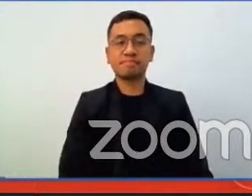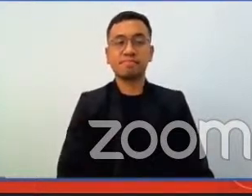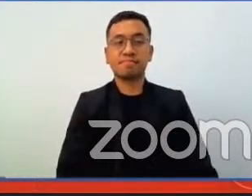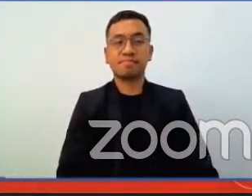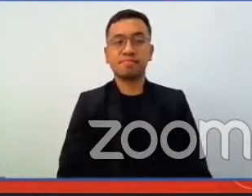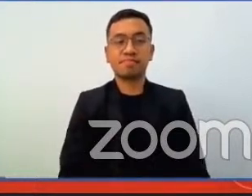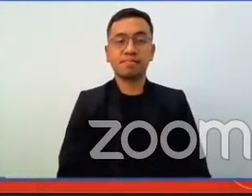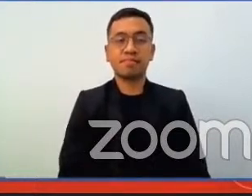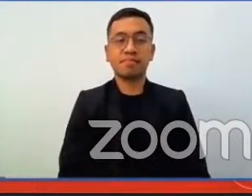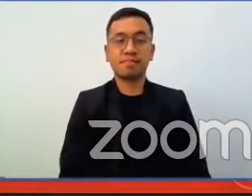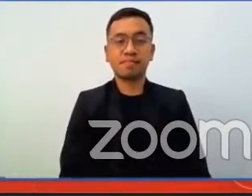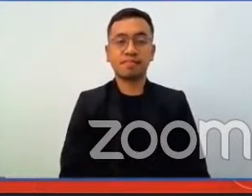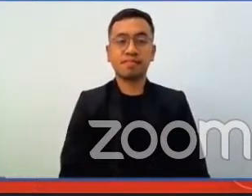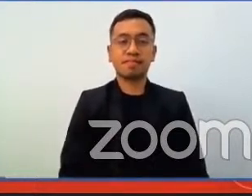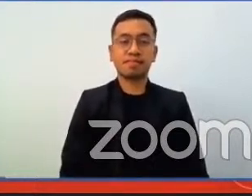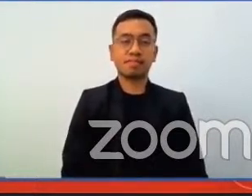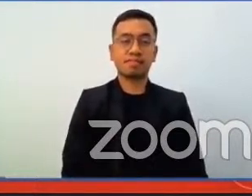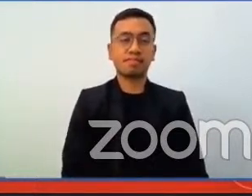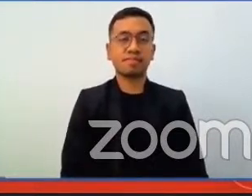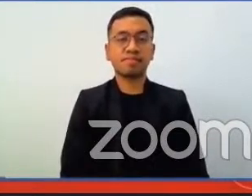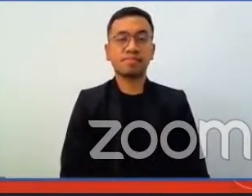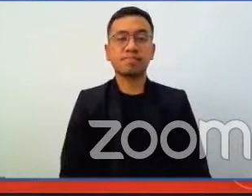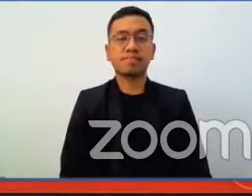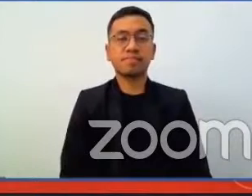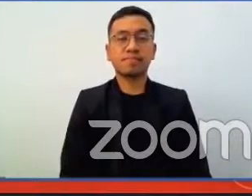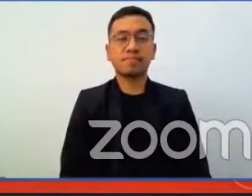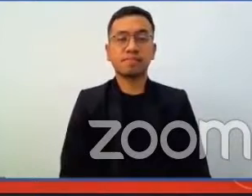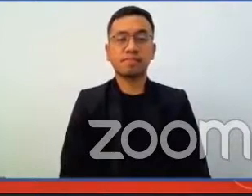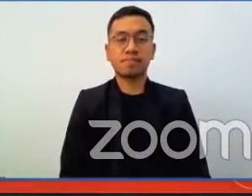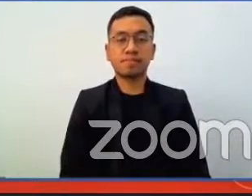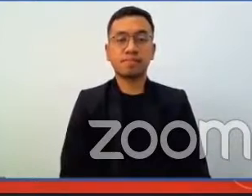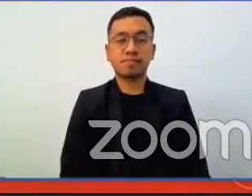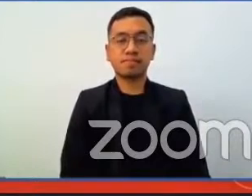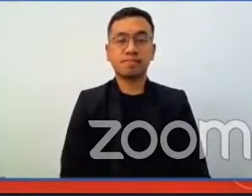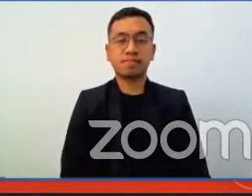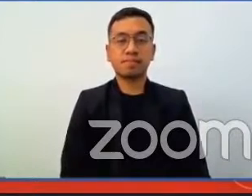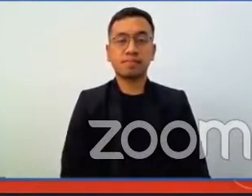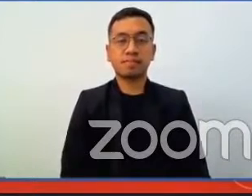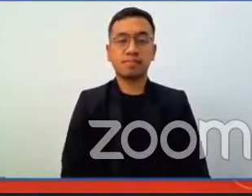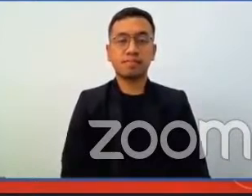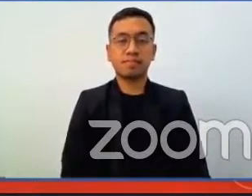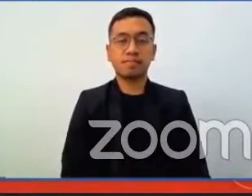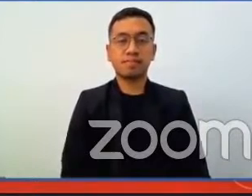ya? Kelihatan, Pak. Tinggal saya mau ini apa?